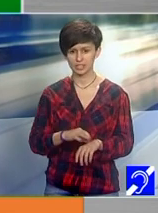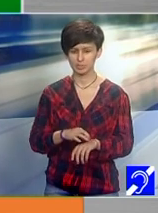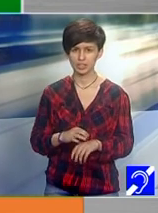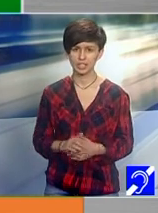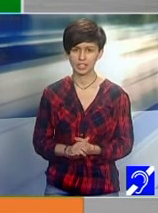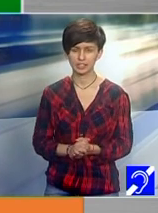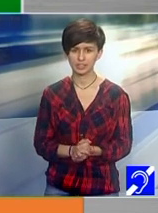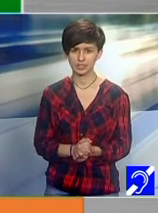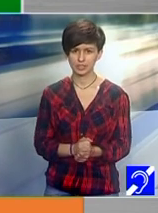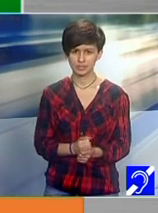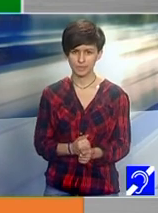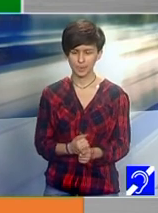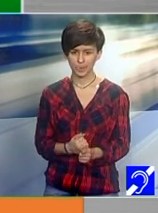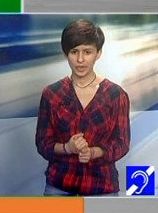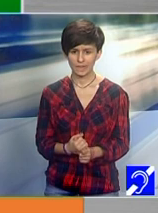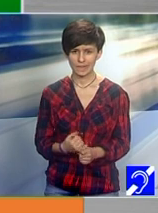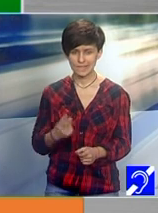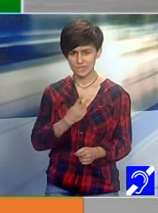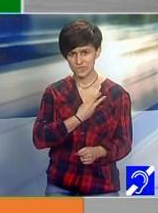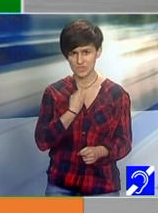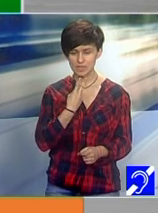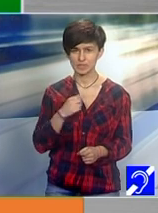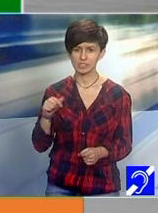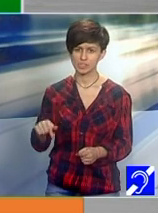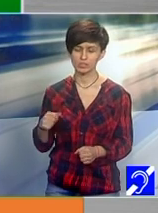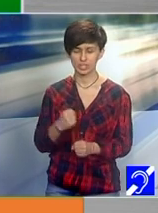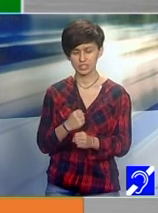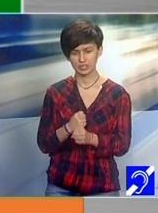de această, și pentru această precizare. Și mă mândresc cu această meserie.